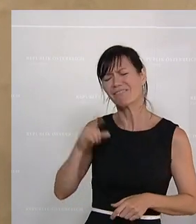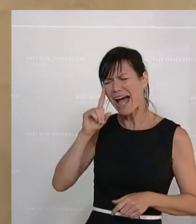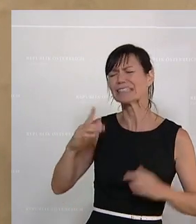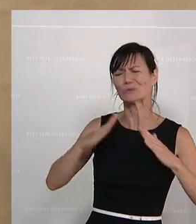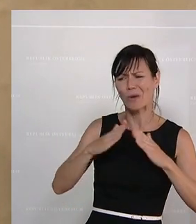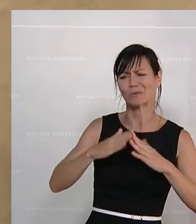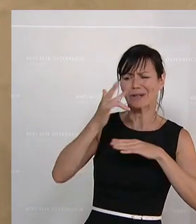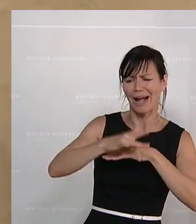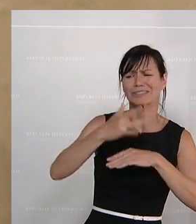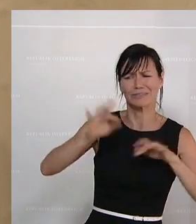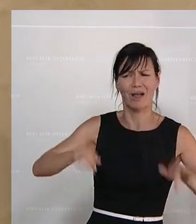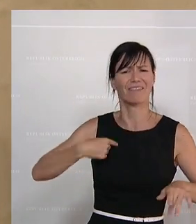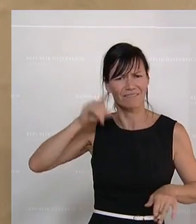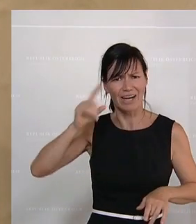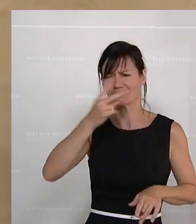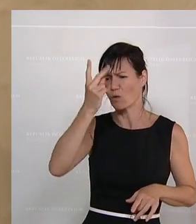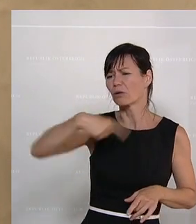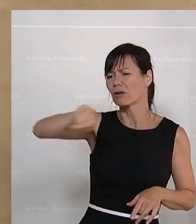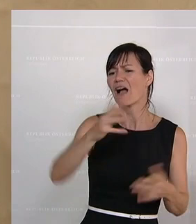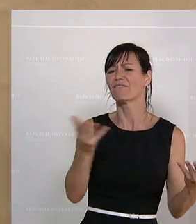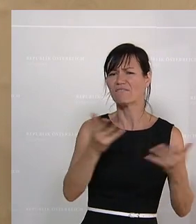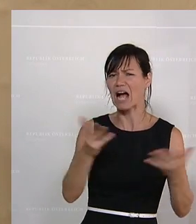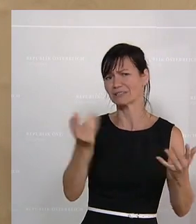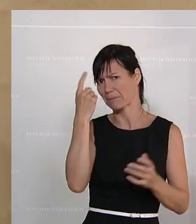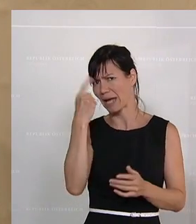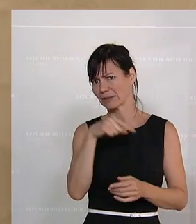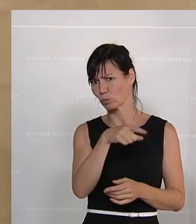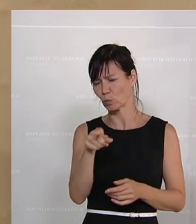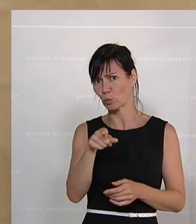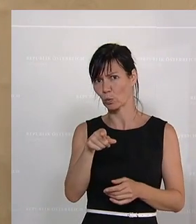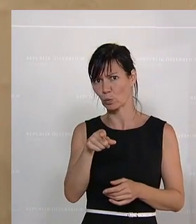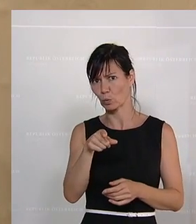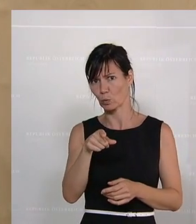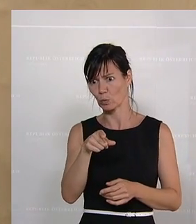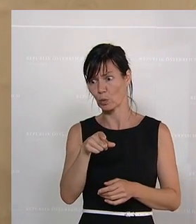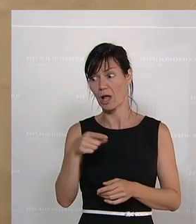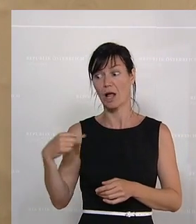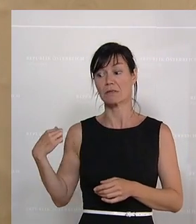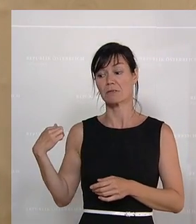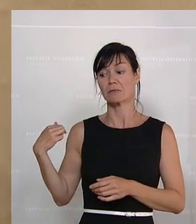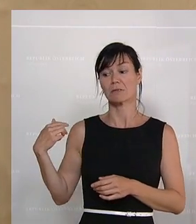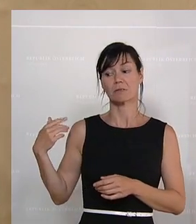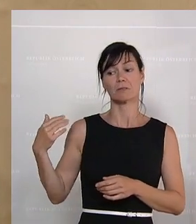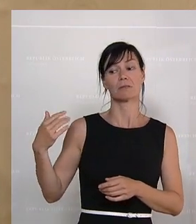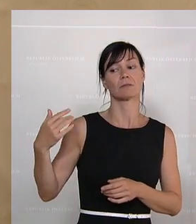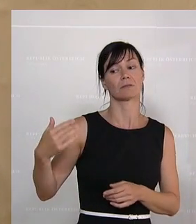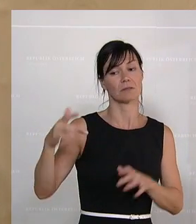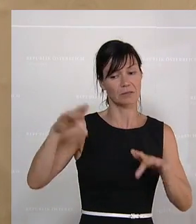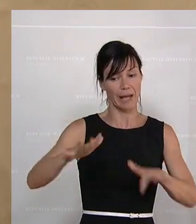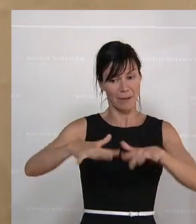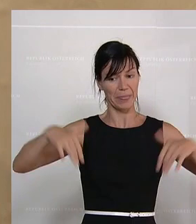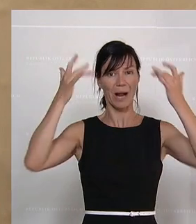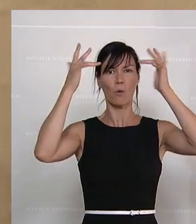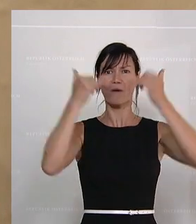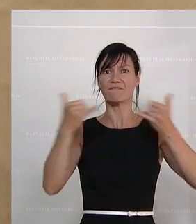menschen sprechen und was die menschen sprechen über diese kultur die da auch seit einiger zeit eingezogen ist muss ich ganz ehrlich